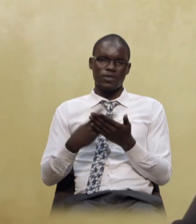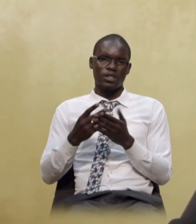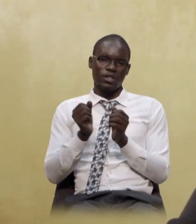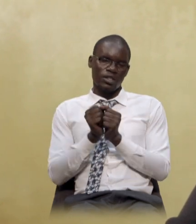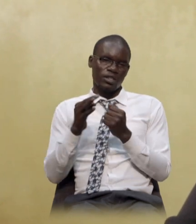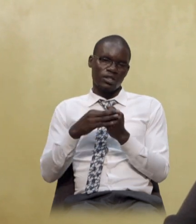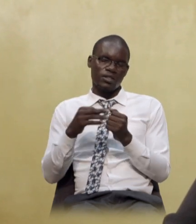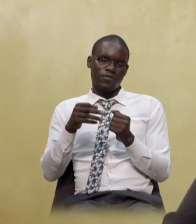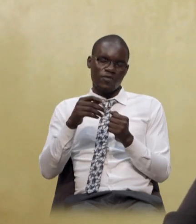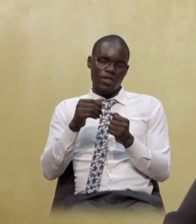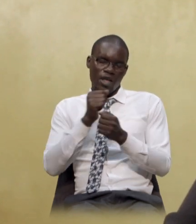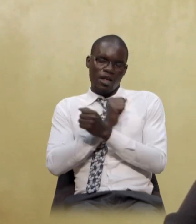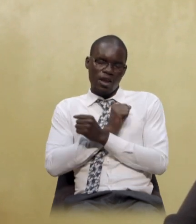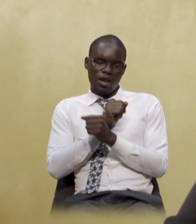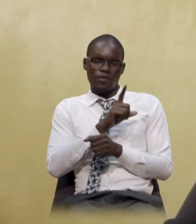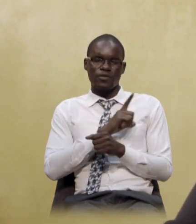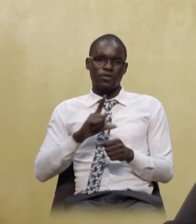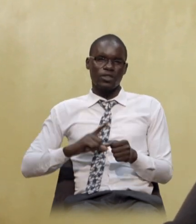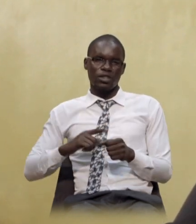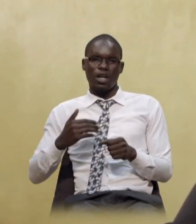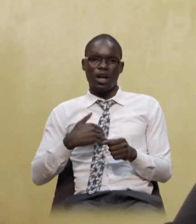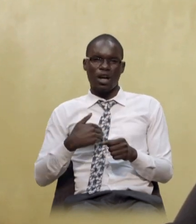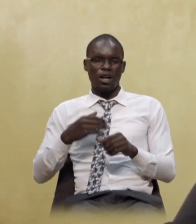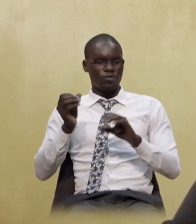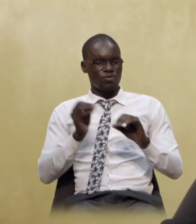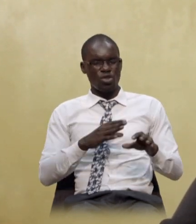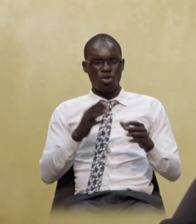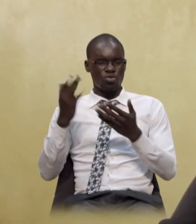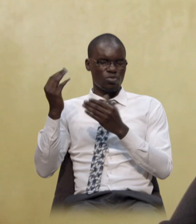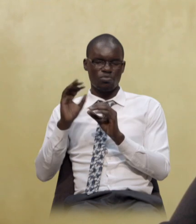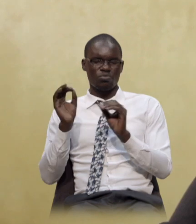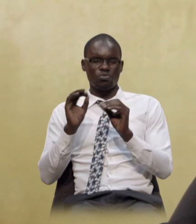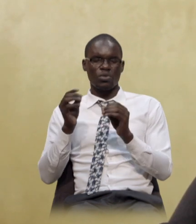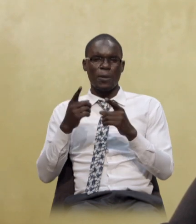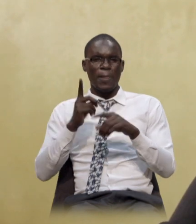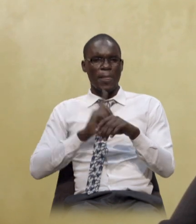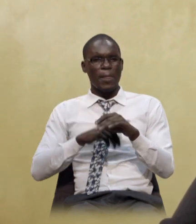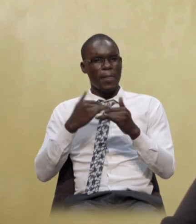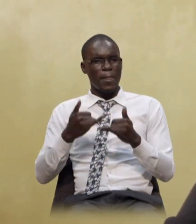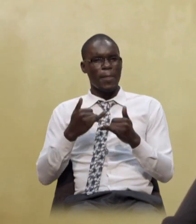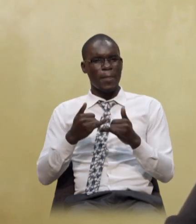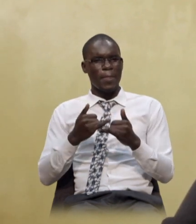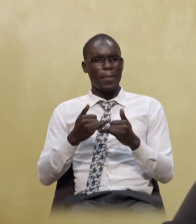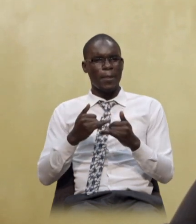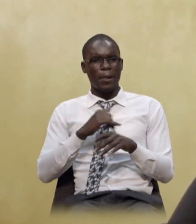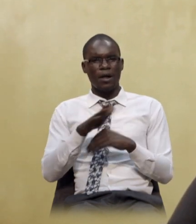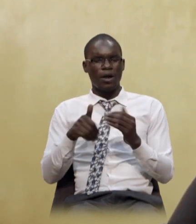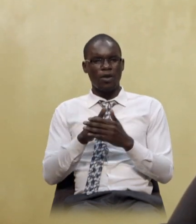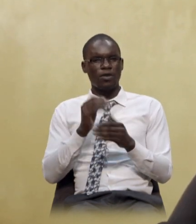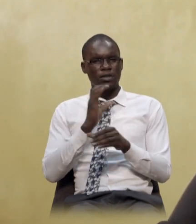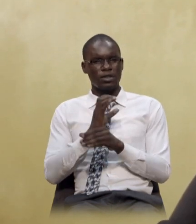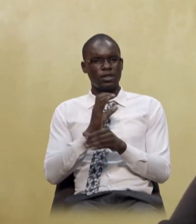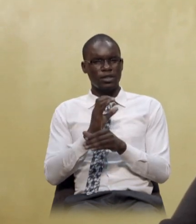behold the hand of the Lord is on those who hope and those who fear him. At this time when all the churches are